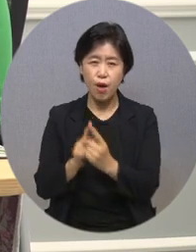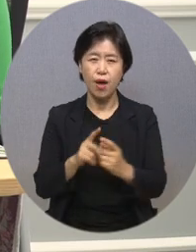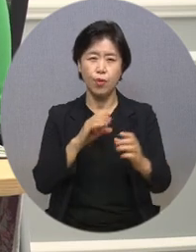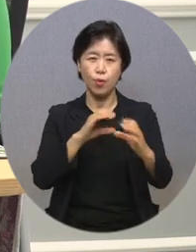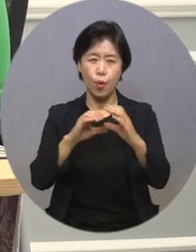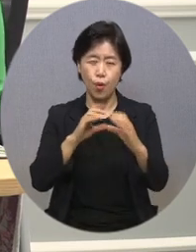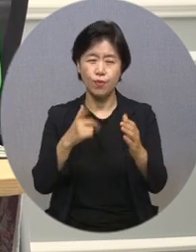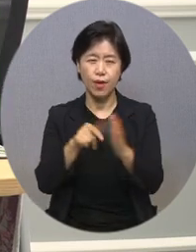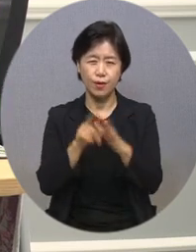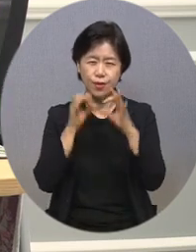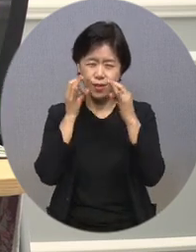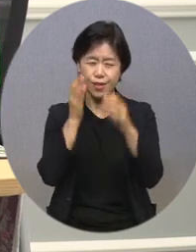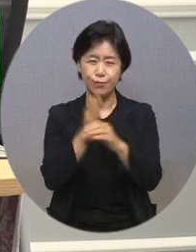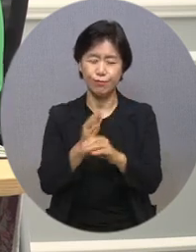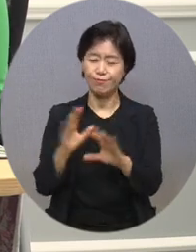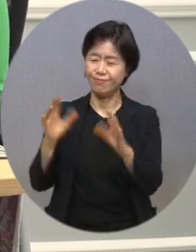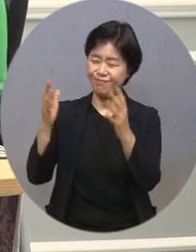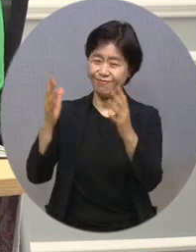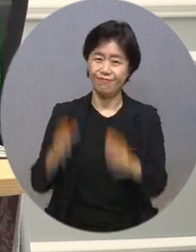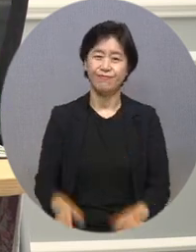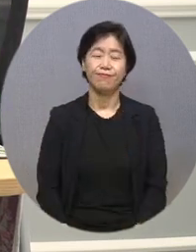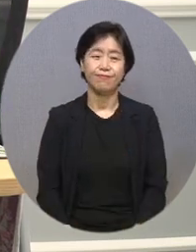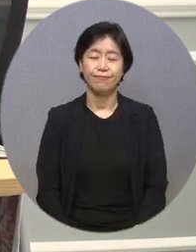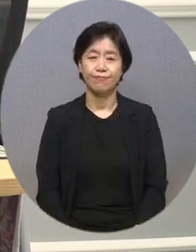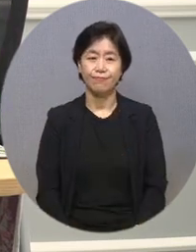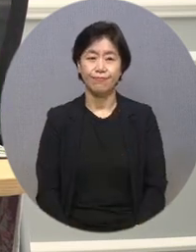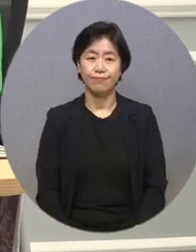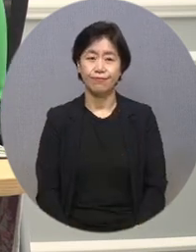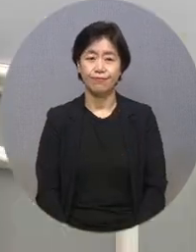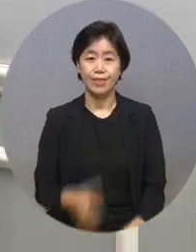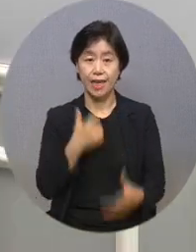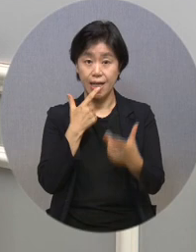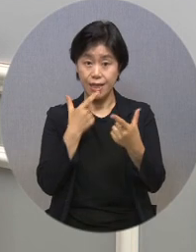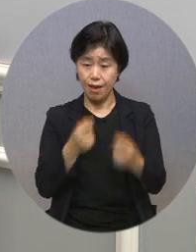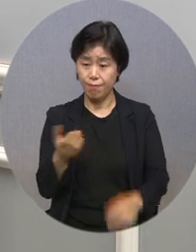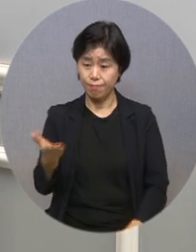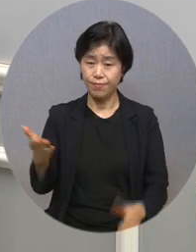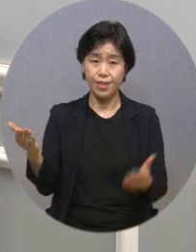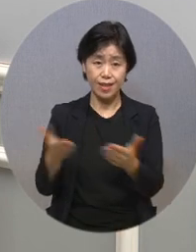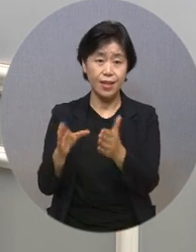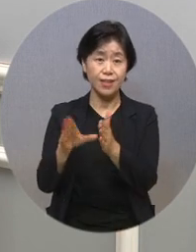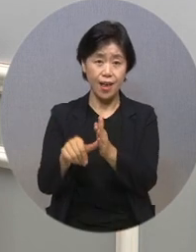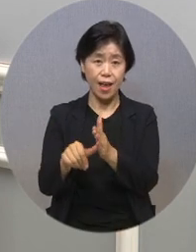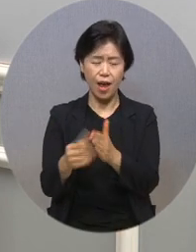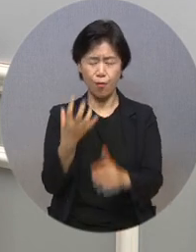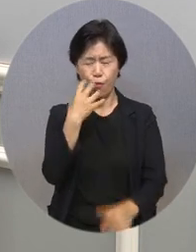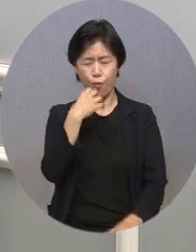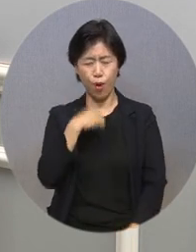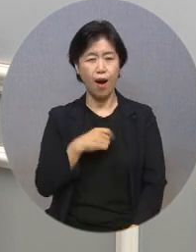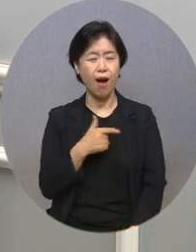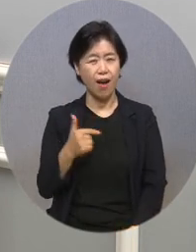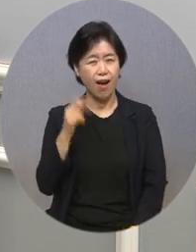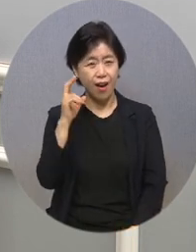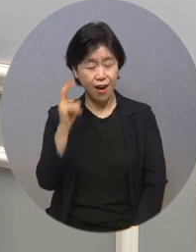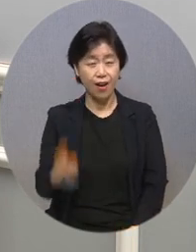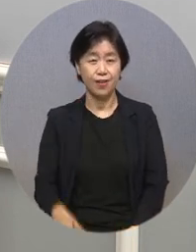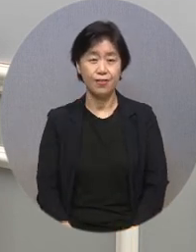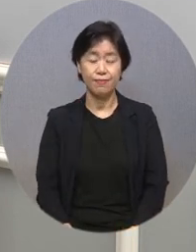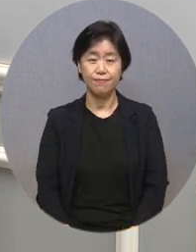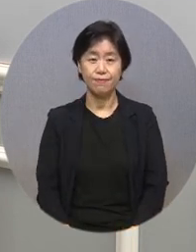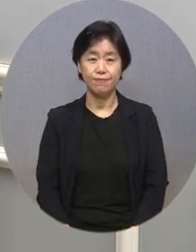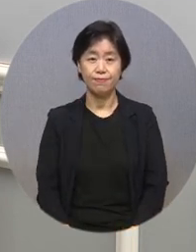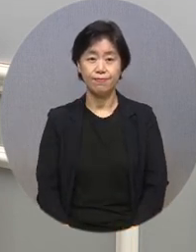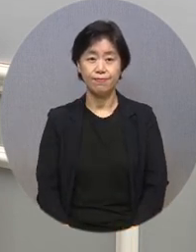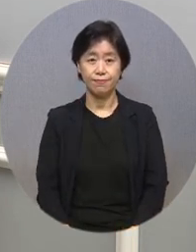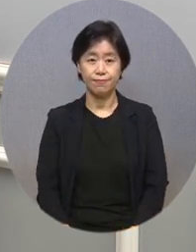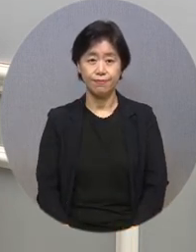아유, 박수 보내고 싶습니다. 사실 이렇게 네. 일하시면서 뭐 뿌듯하실 거예요. 네. 보람도 느끼시겠지만